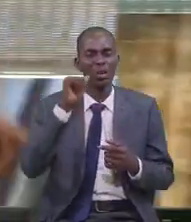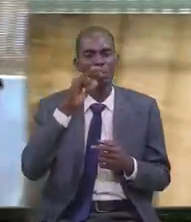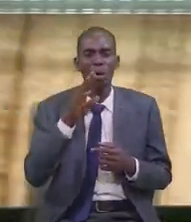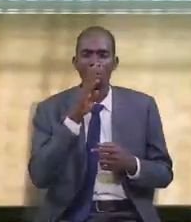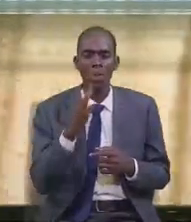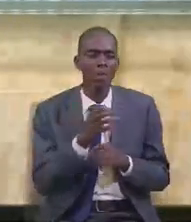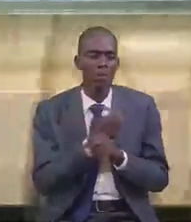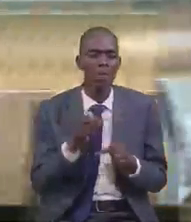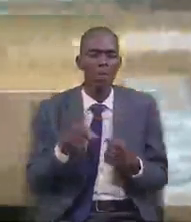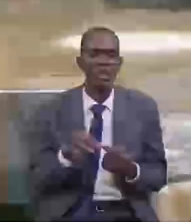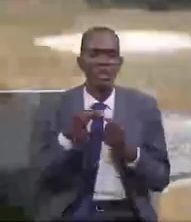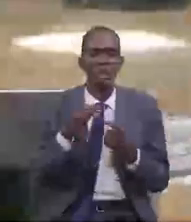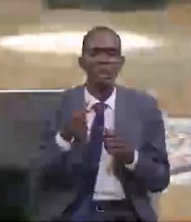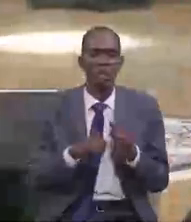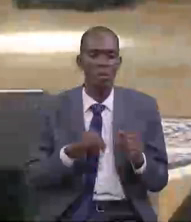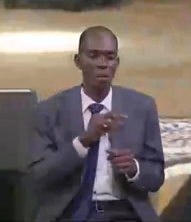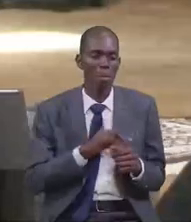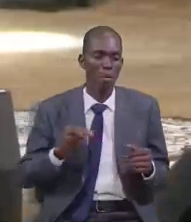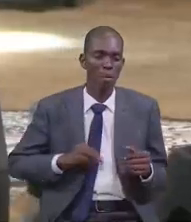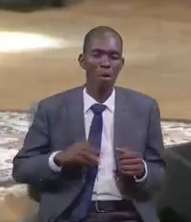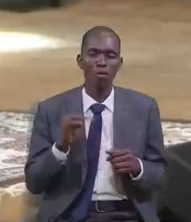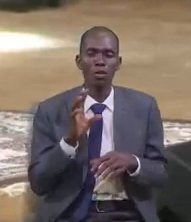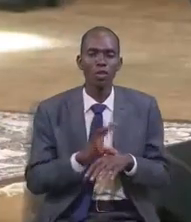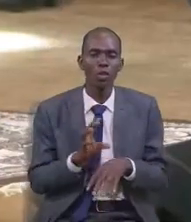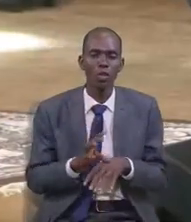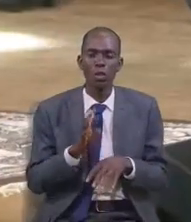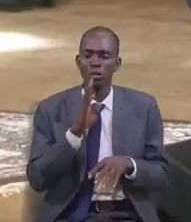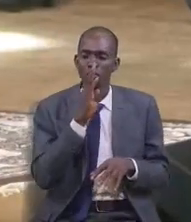membre d'une église...